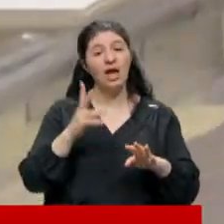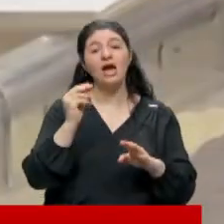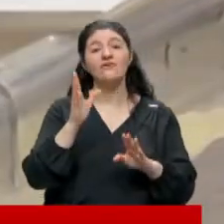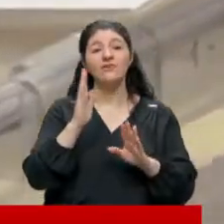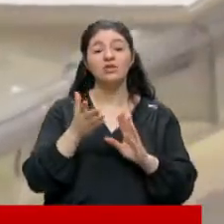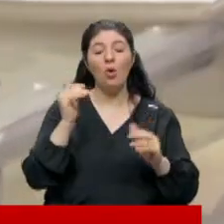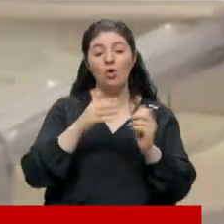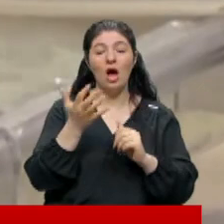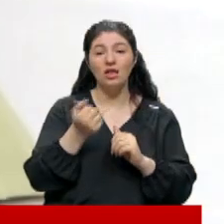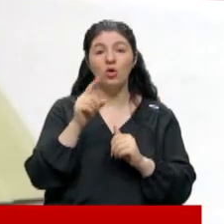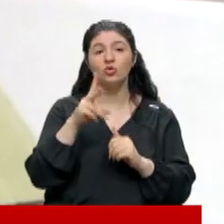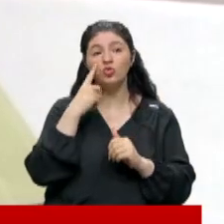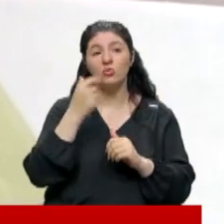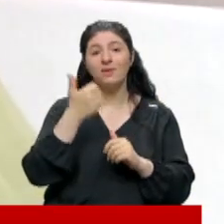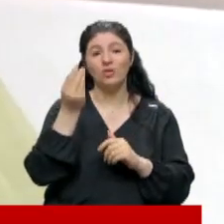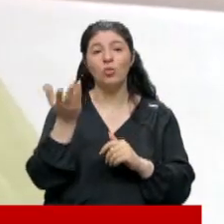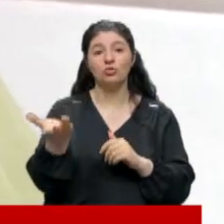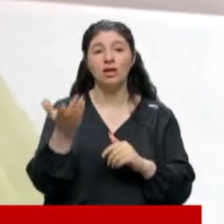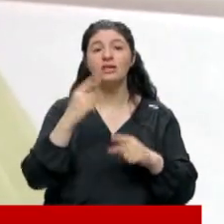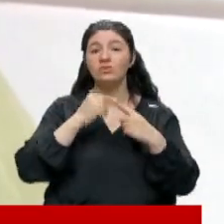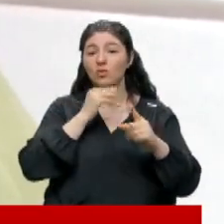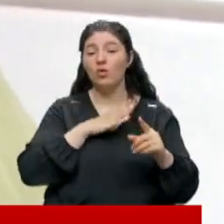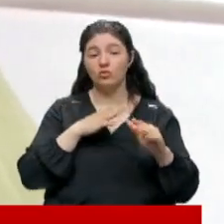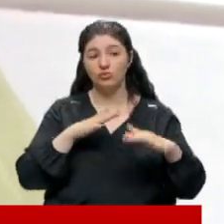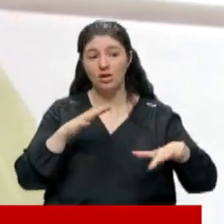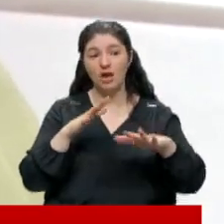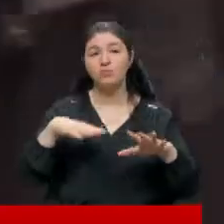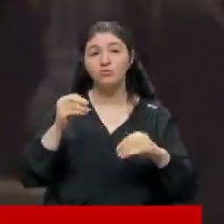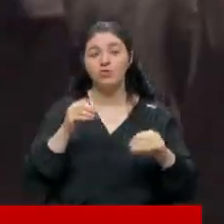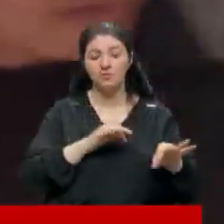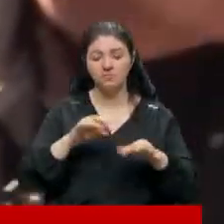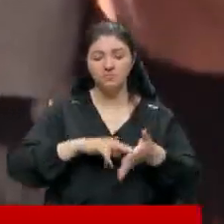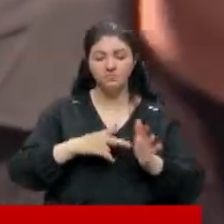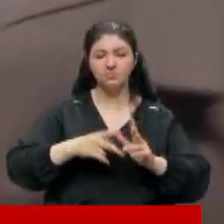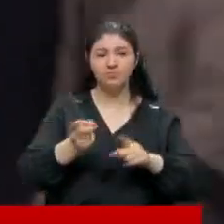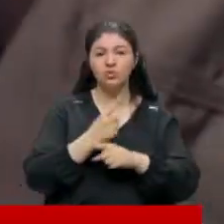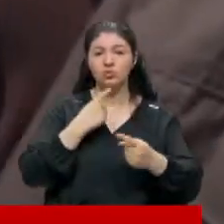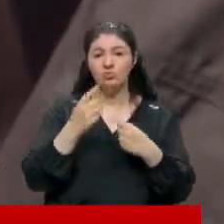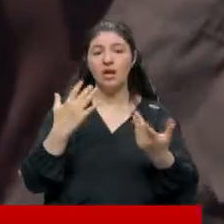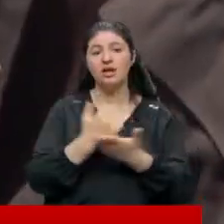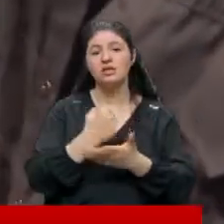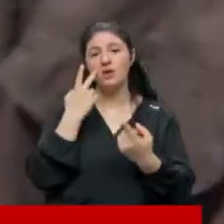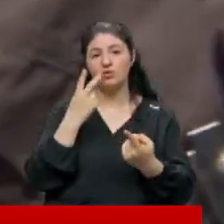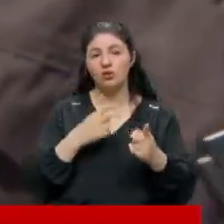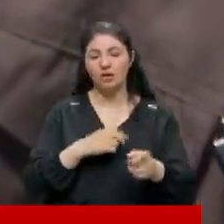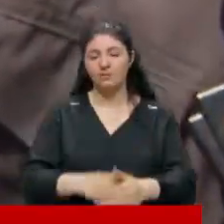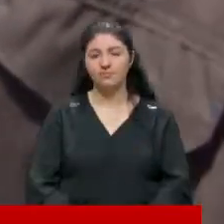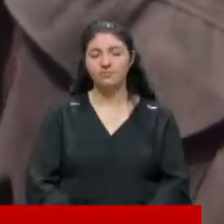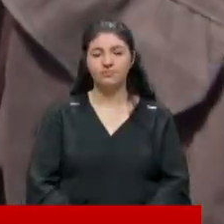alan Türkiye'nin 13. Cumhurbaşkanı olacak. Kılıçdaroğlu cephesinde tüm stratejiler ve söylemler kazanmak üzerine.